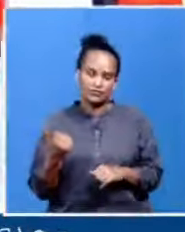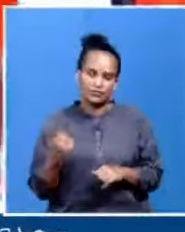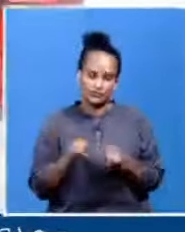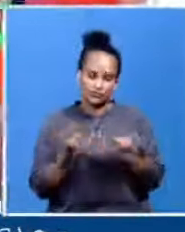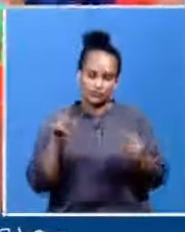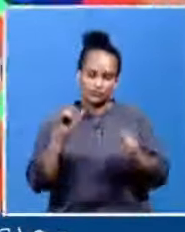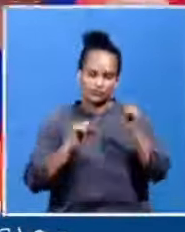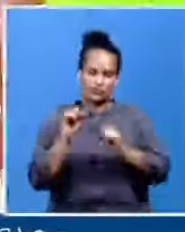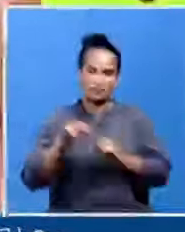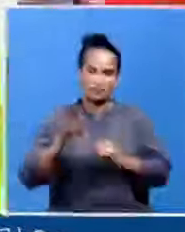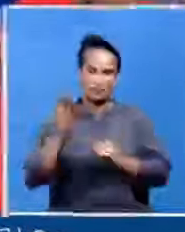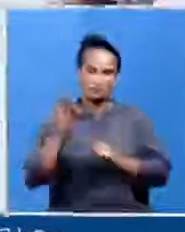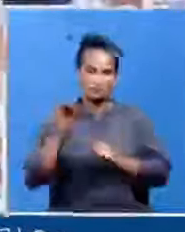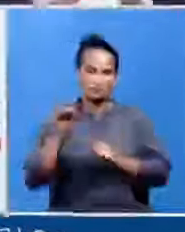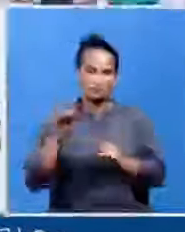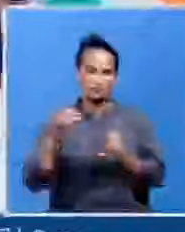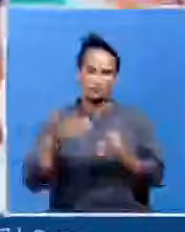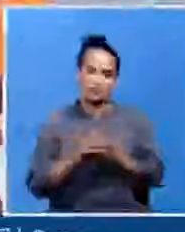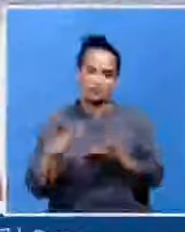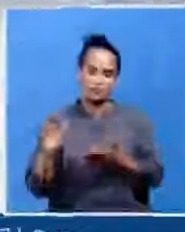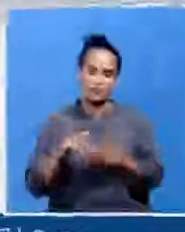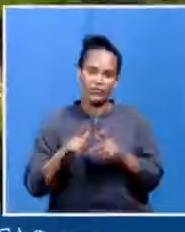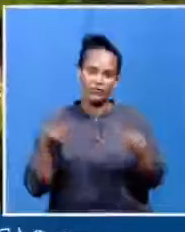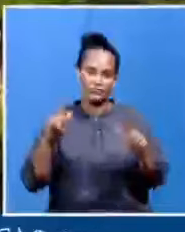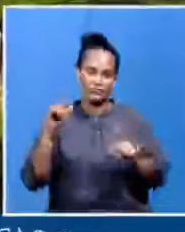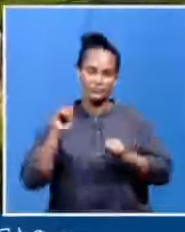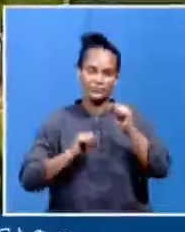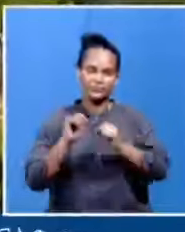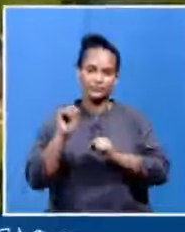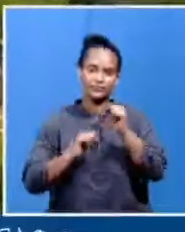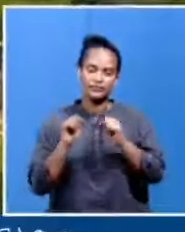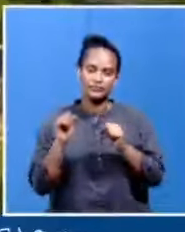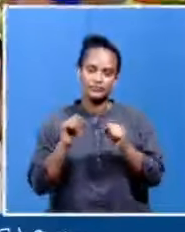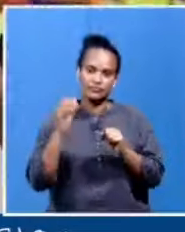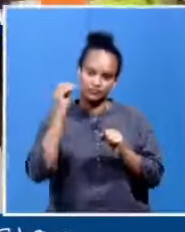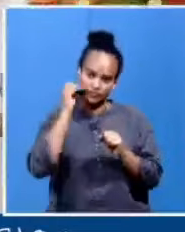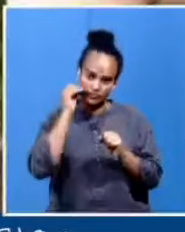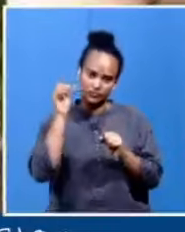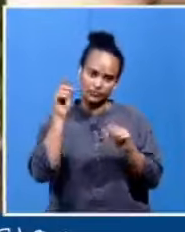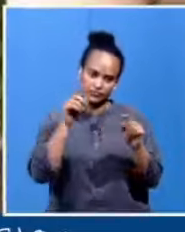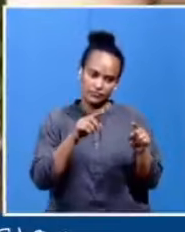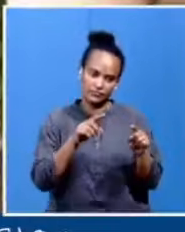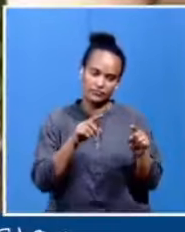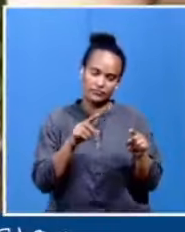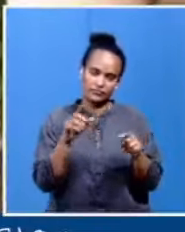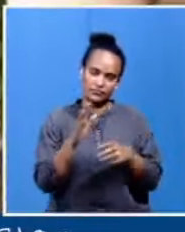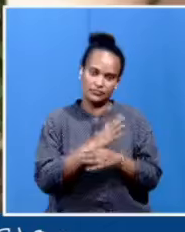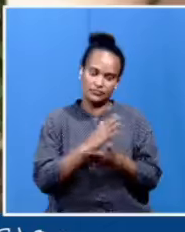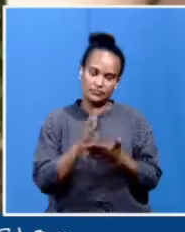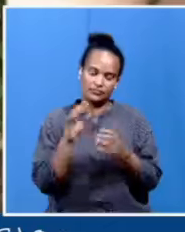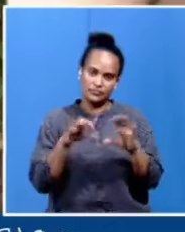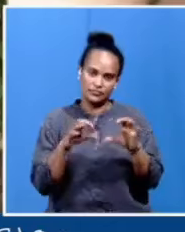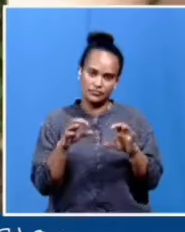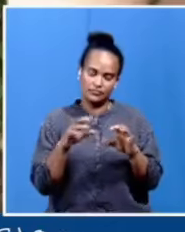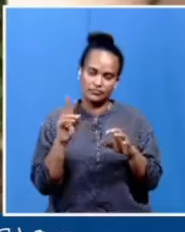عبيتو درات كان مجنايون وصي أمني رميهم سلزي عبيتو درات لاب جزء أم لاب كلهم وصي أم لهم اللوس خصاته في جورا